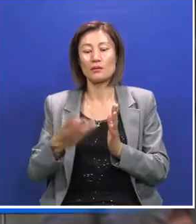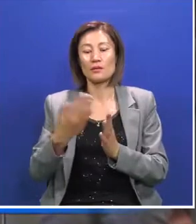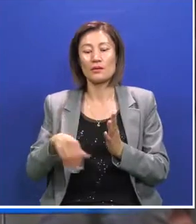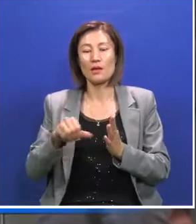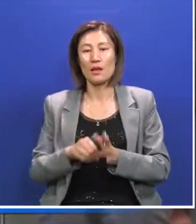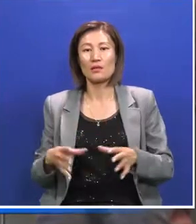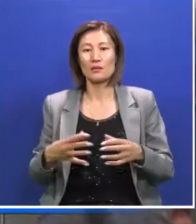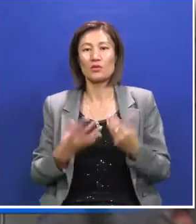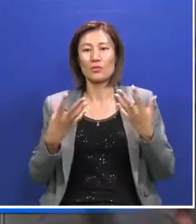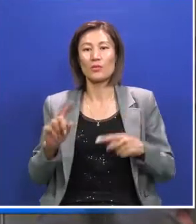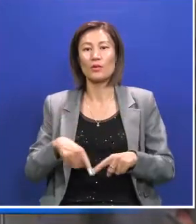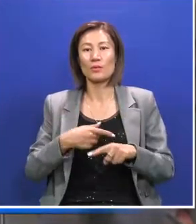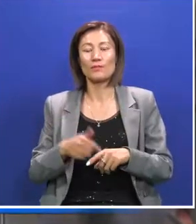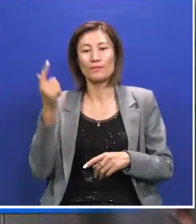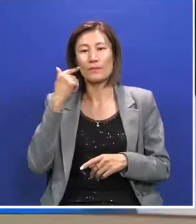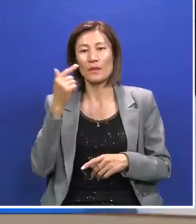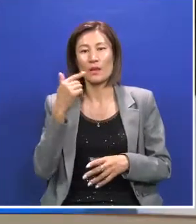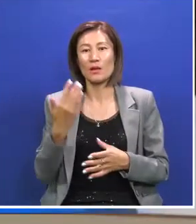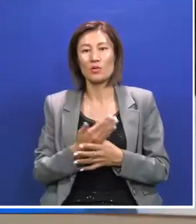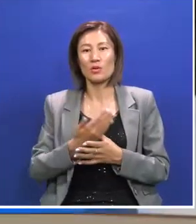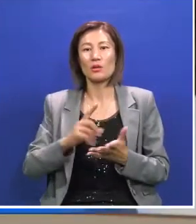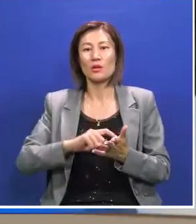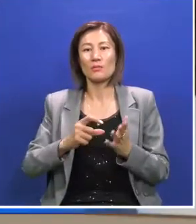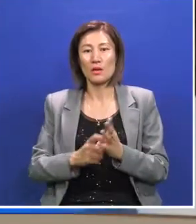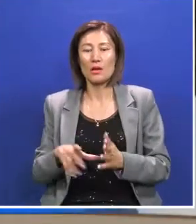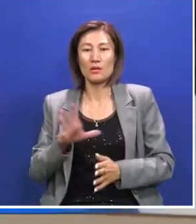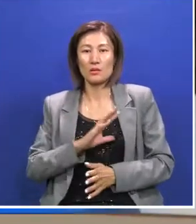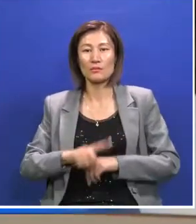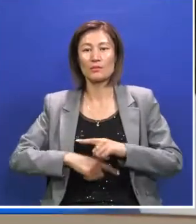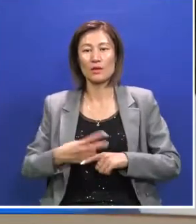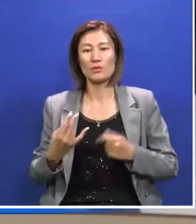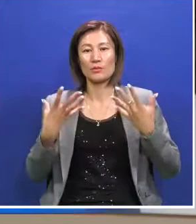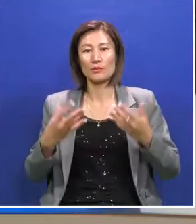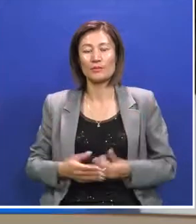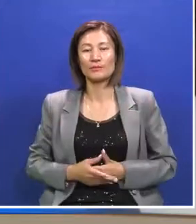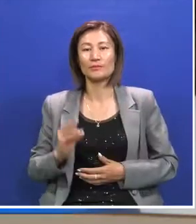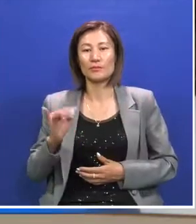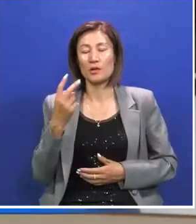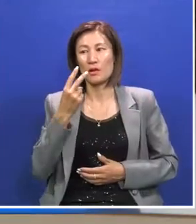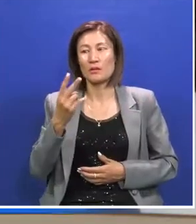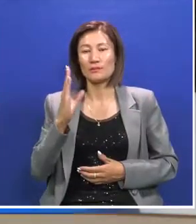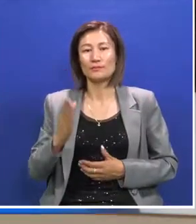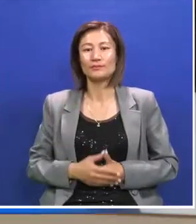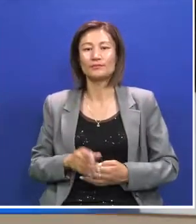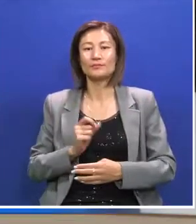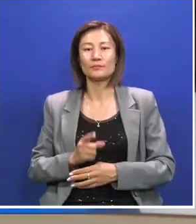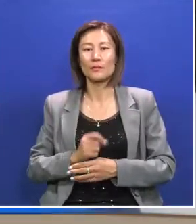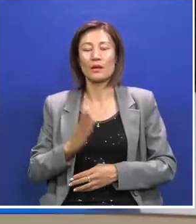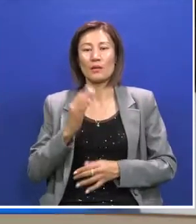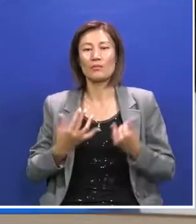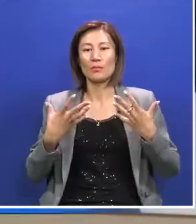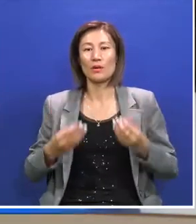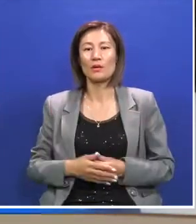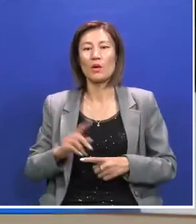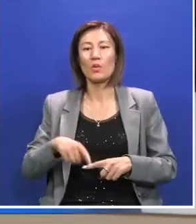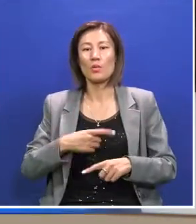9246-ны құрап отыр. Осы инклюзияны қолдау кабинеттеріне әдістемелік сүйемелдеуге қажет қаражат бөлуін қарастыру туралы тапсырма берілген болатын.